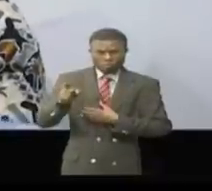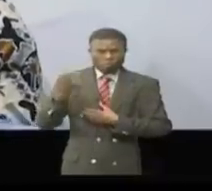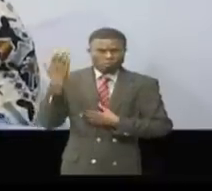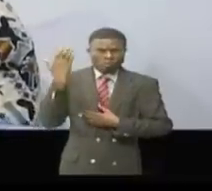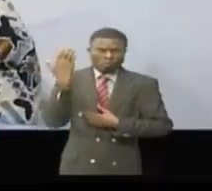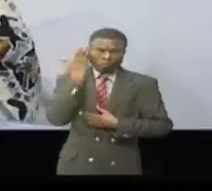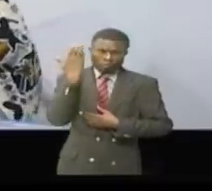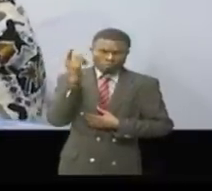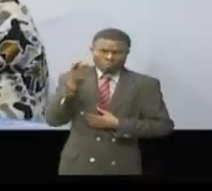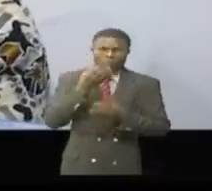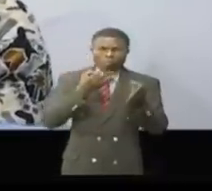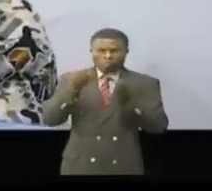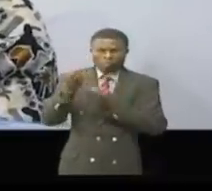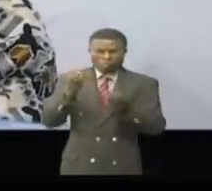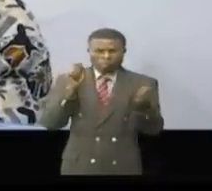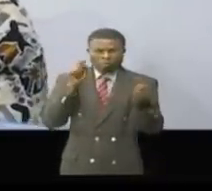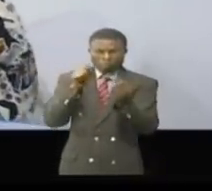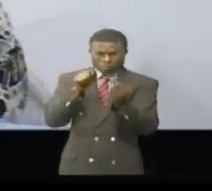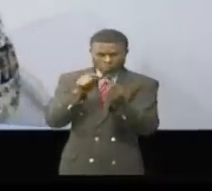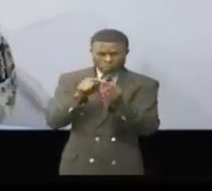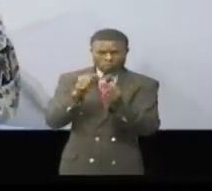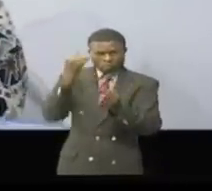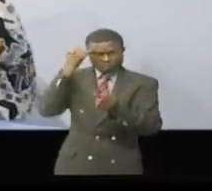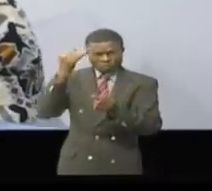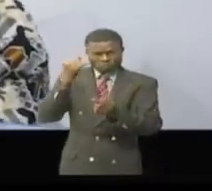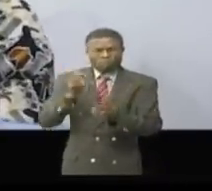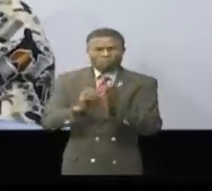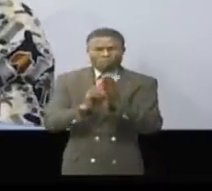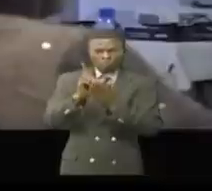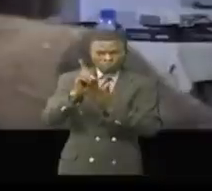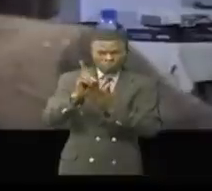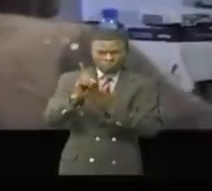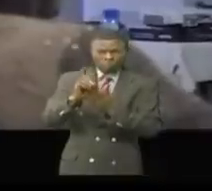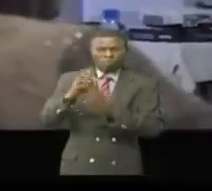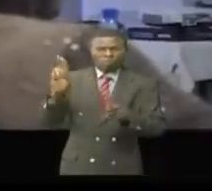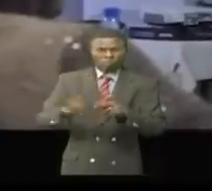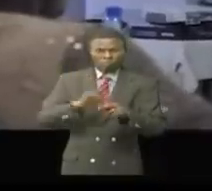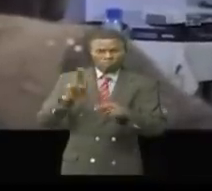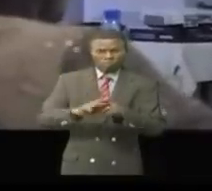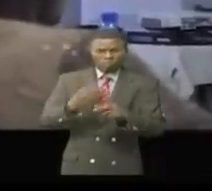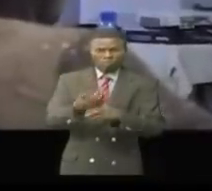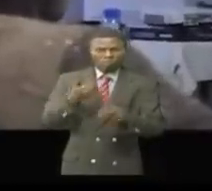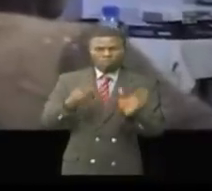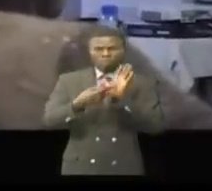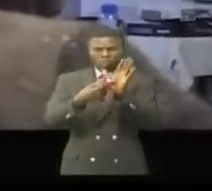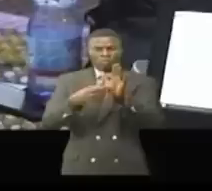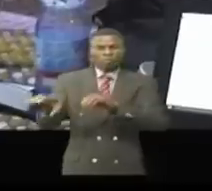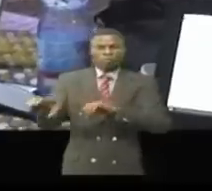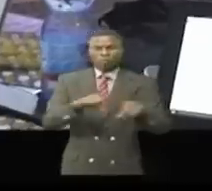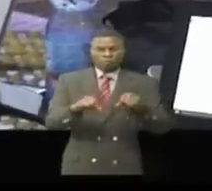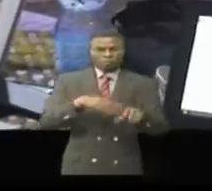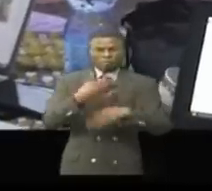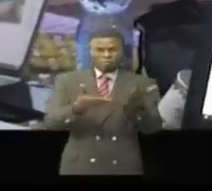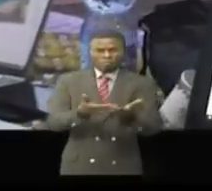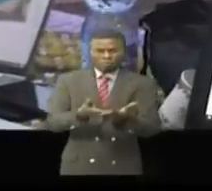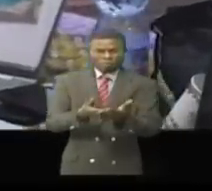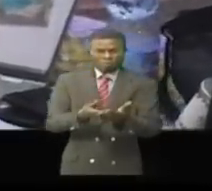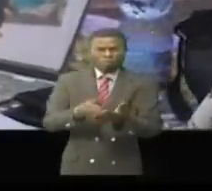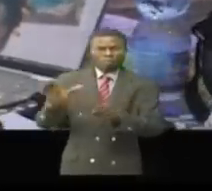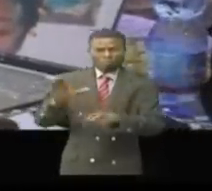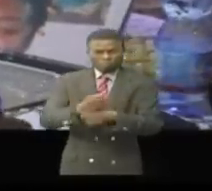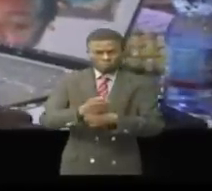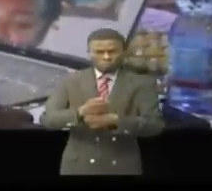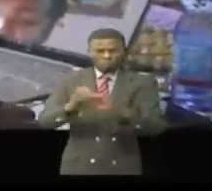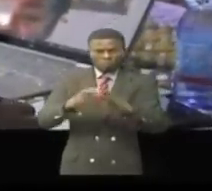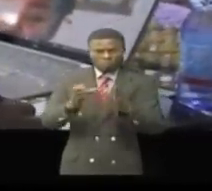Makouma, explique les orientations qui vont booster la mise en œuvre avant de présenter les activités, la structuration